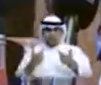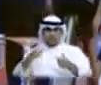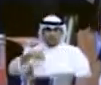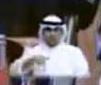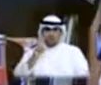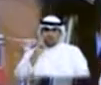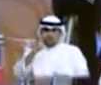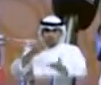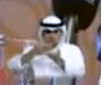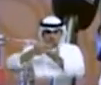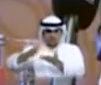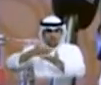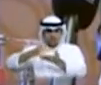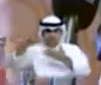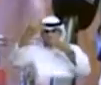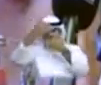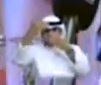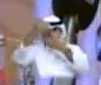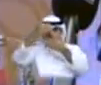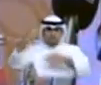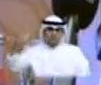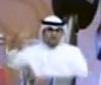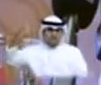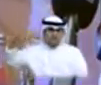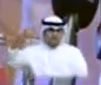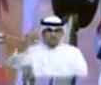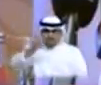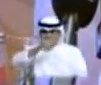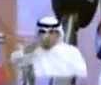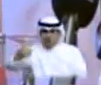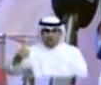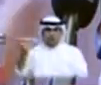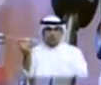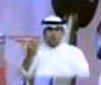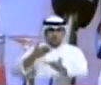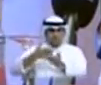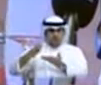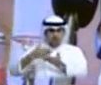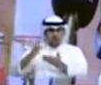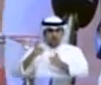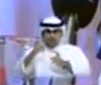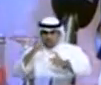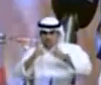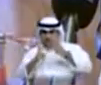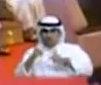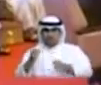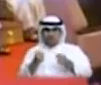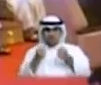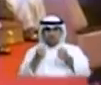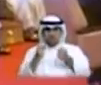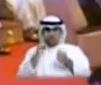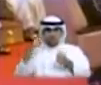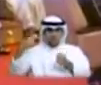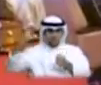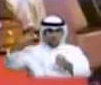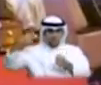أن تتم مواجهة هذه الظاهرة فكرا وعقيدة بكل ما تحمله من الكلمات من معاني وجوانب، لإبعاد هذه المواجهة من خلال مواجهة التطرف